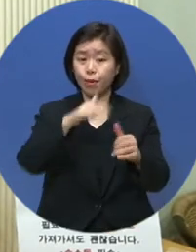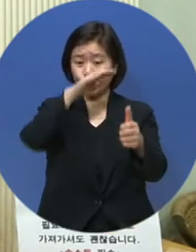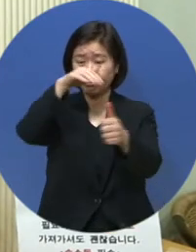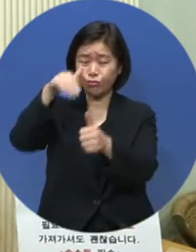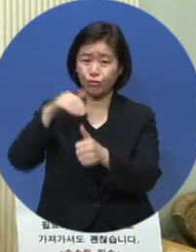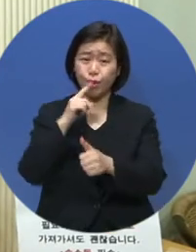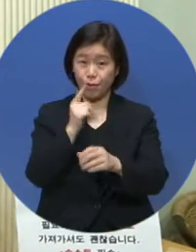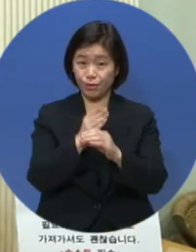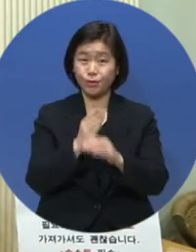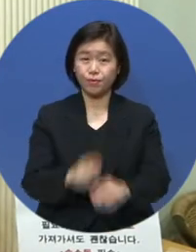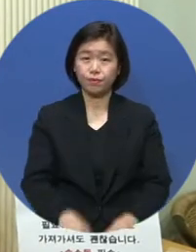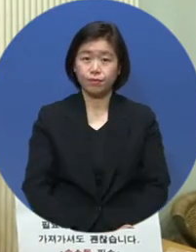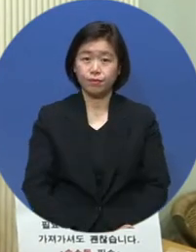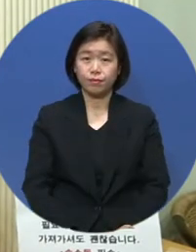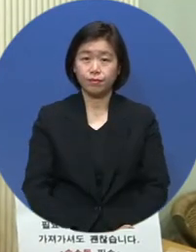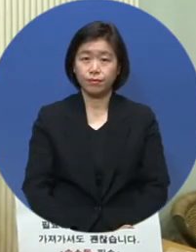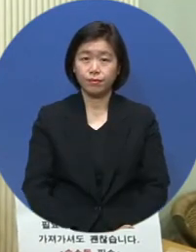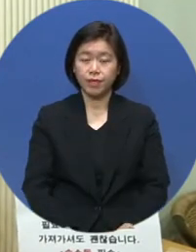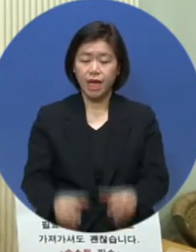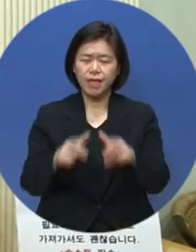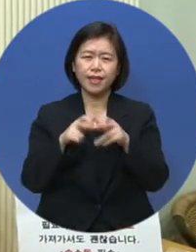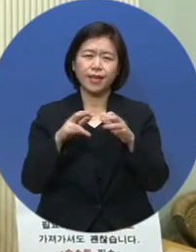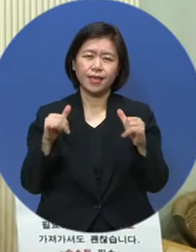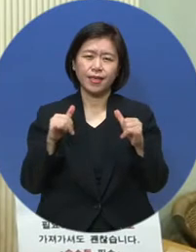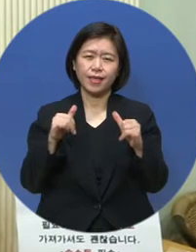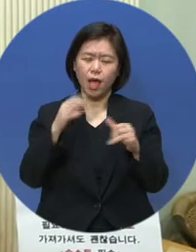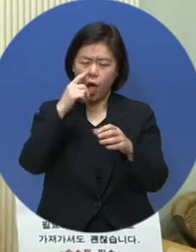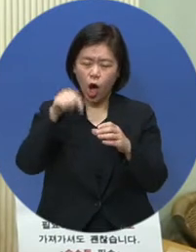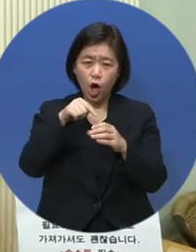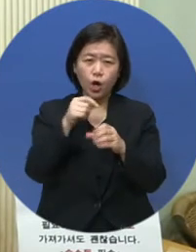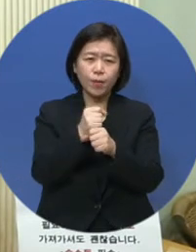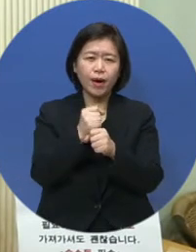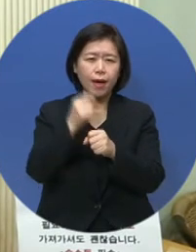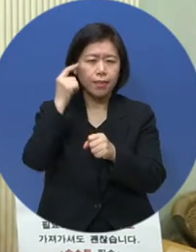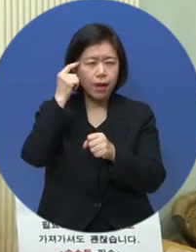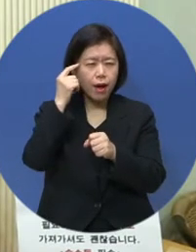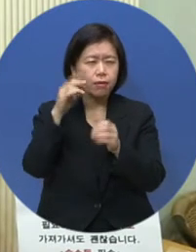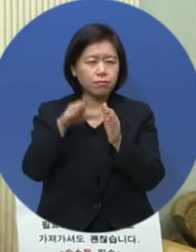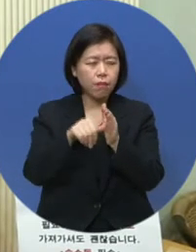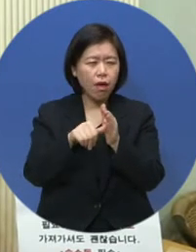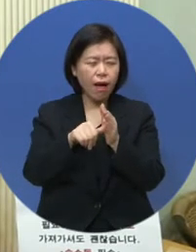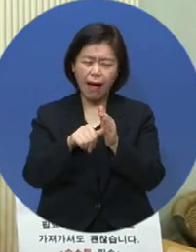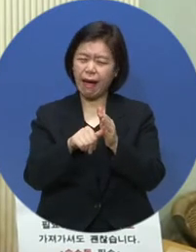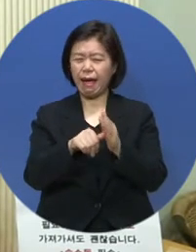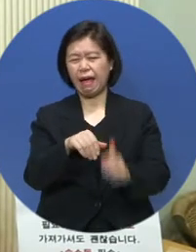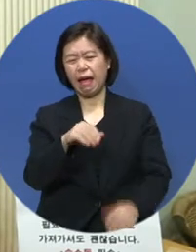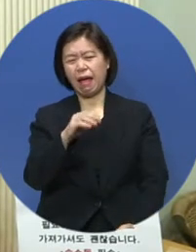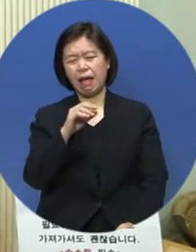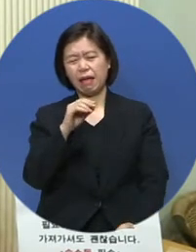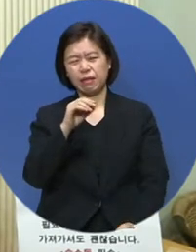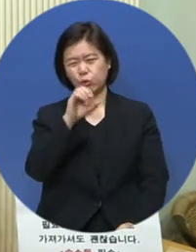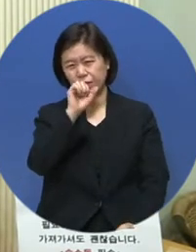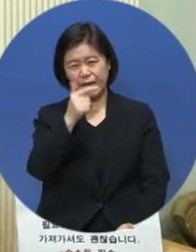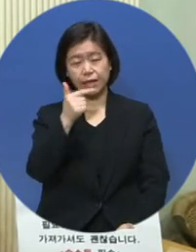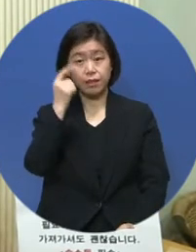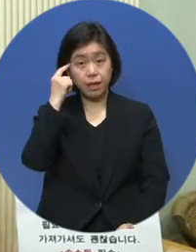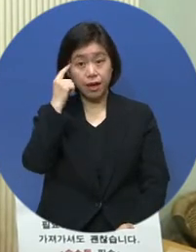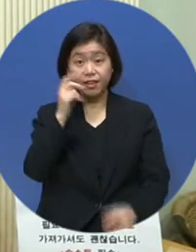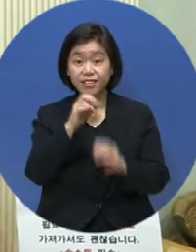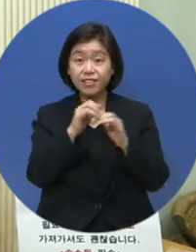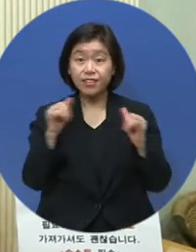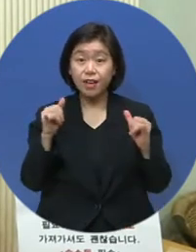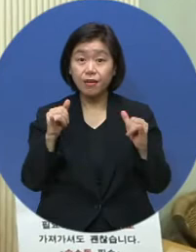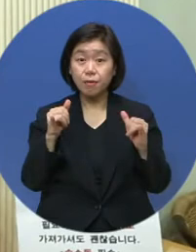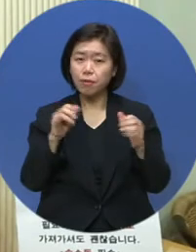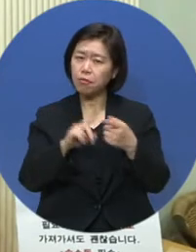건 아니지만 장애인이 커피를 만든다고 하면은 좀 안 좋은 인식을 가지고 계신 분도 좀 계시잖아요. 네. 뭐 그런 거에 대해서는 혹시 어떻게